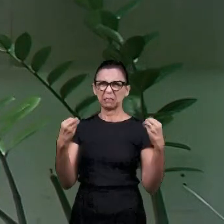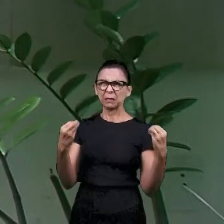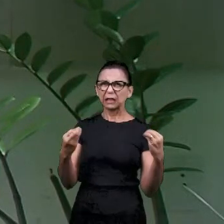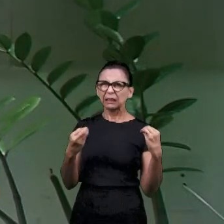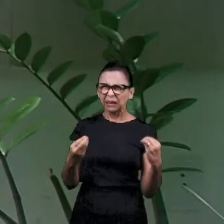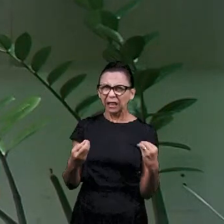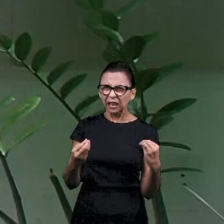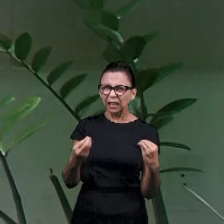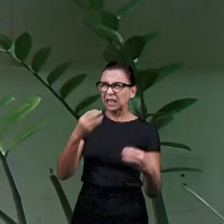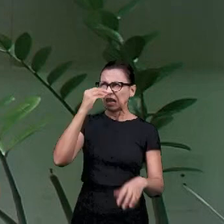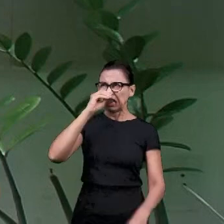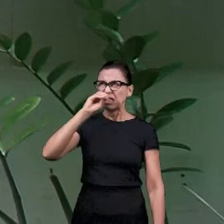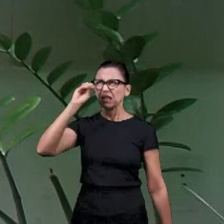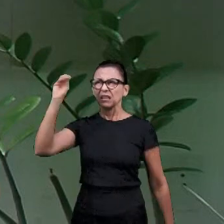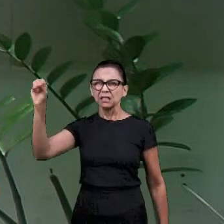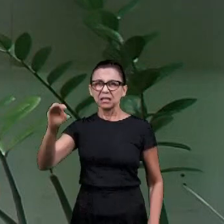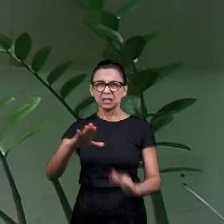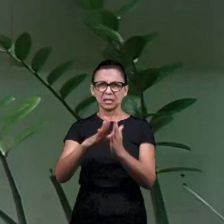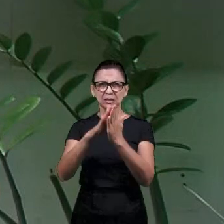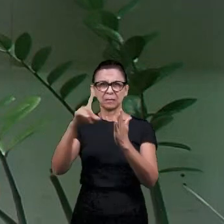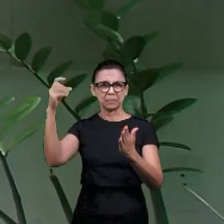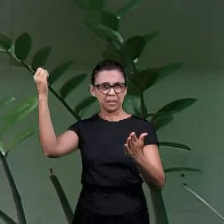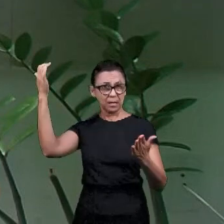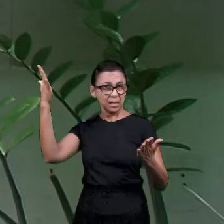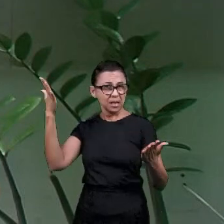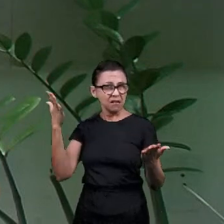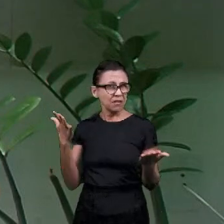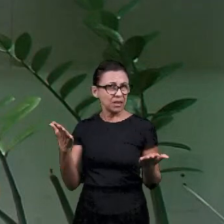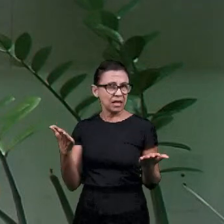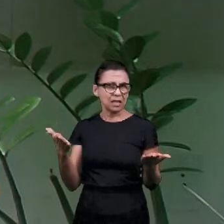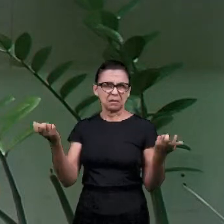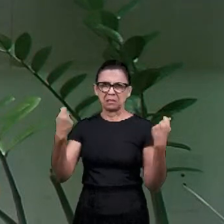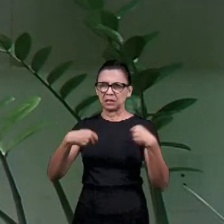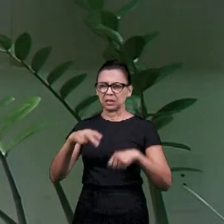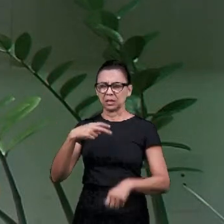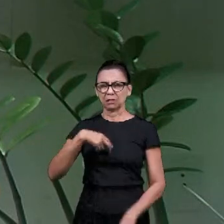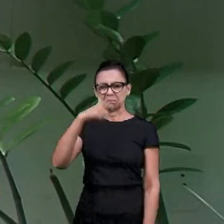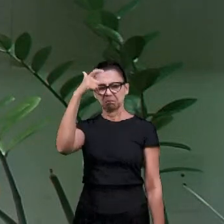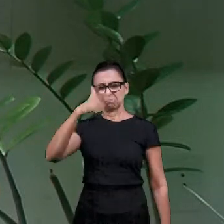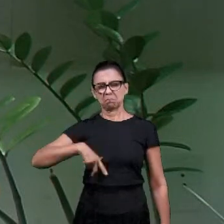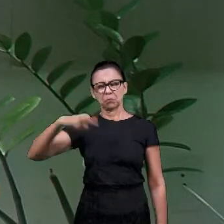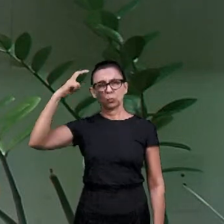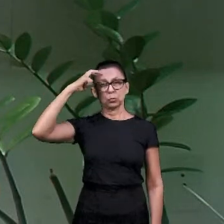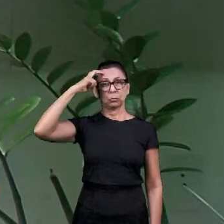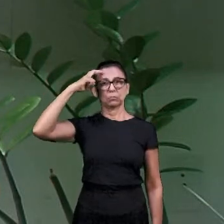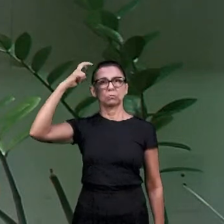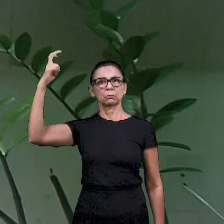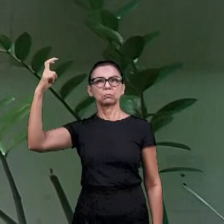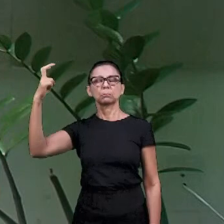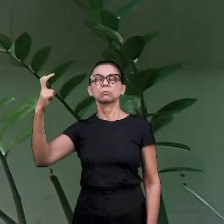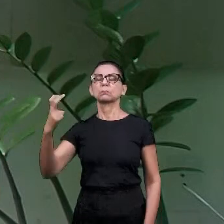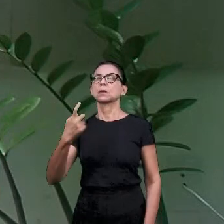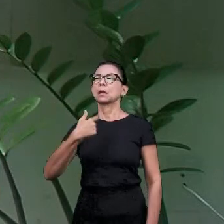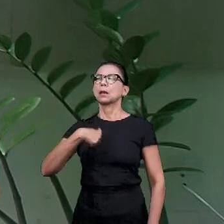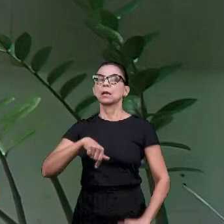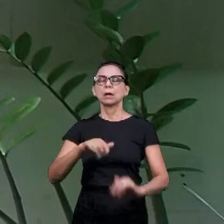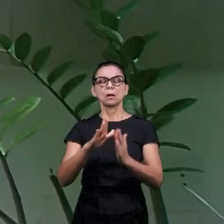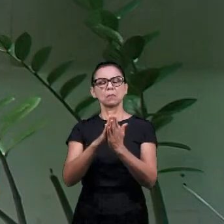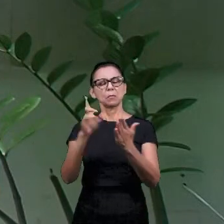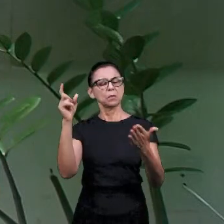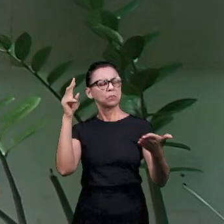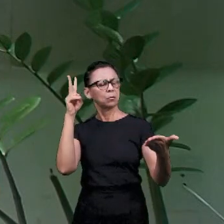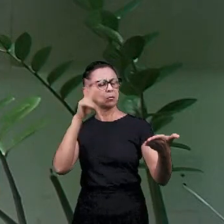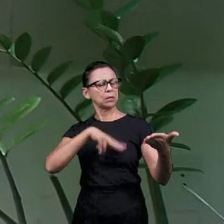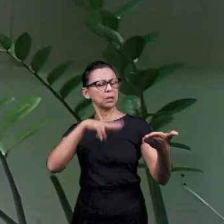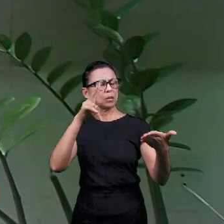parole révélée. Parce qu'il est très intelligent. Il connaît beaucoup de la Bible. Je suis ici dans la Bible. Je suis